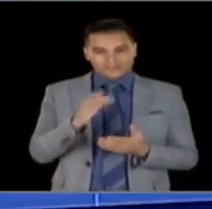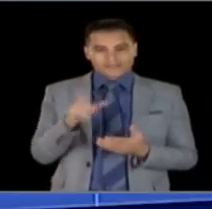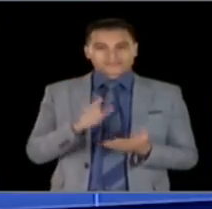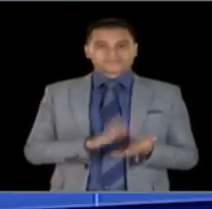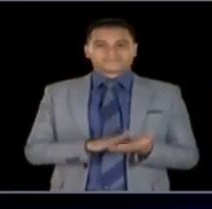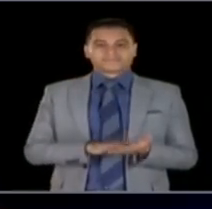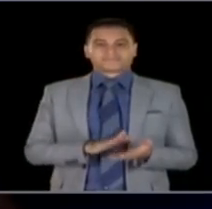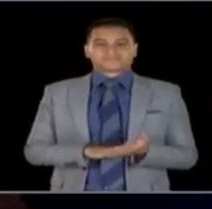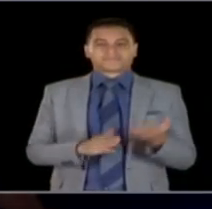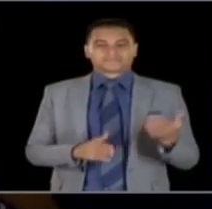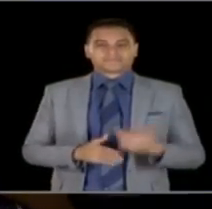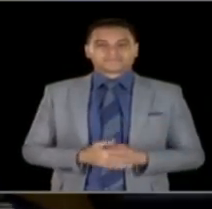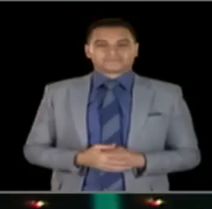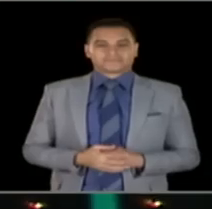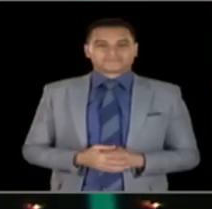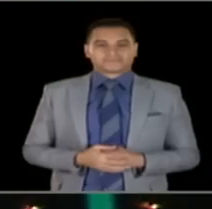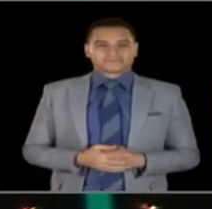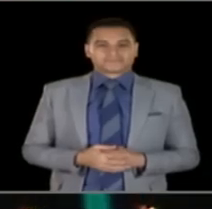صحيحة.